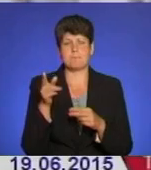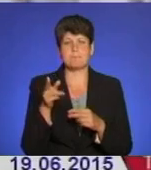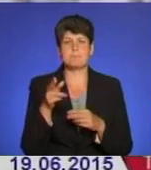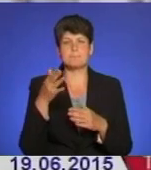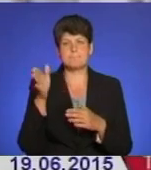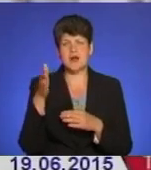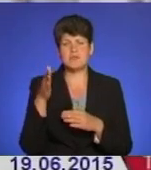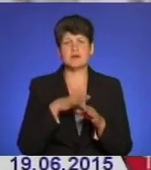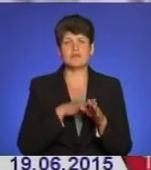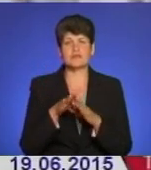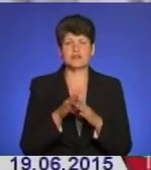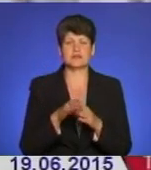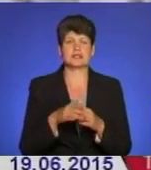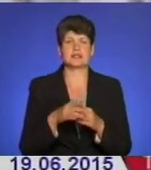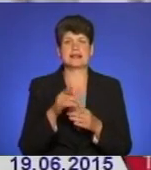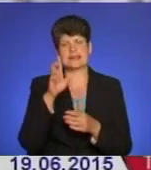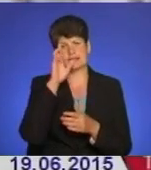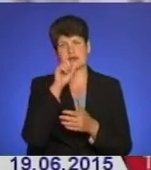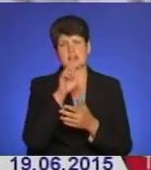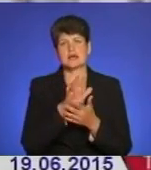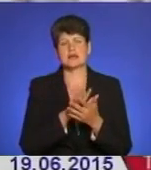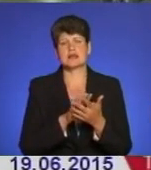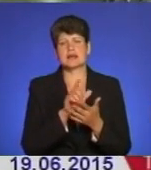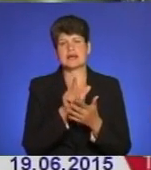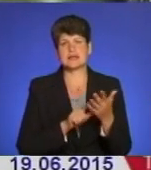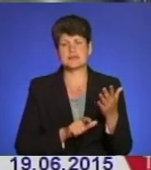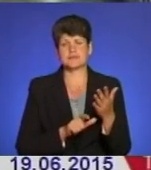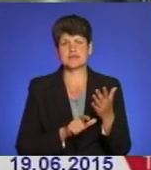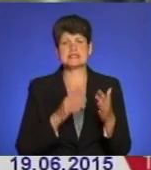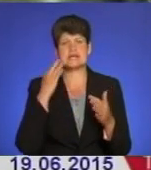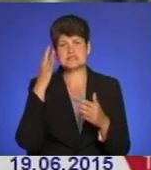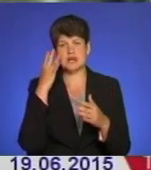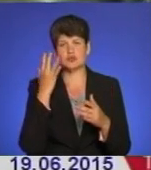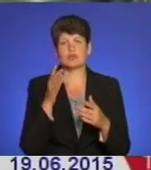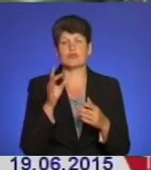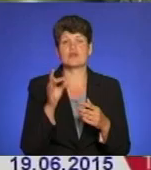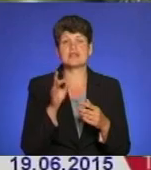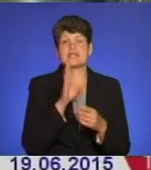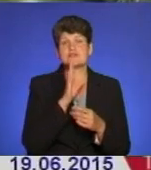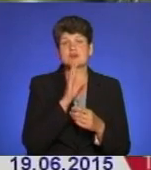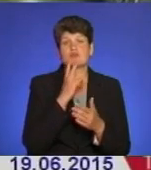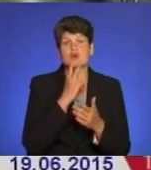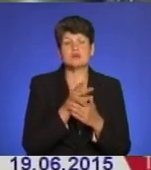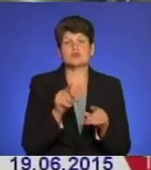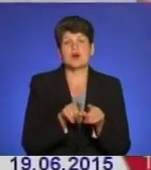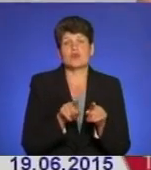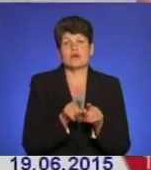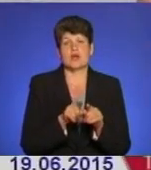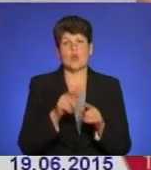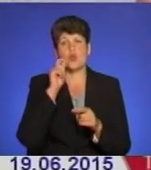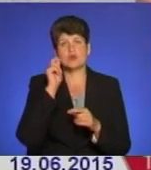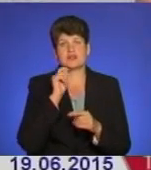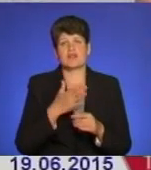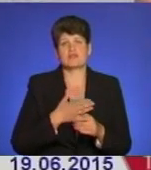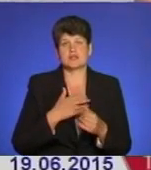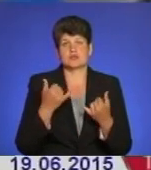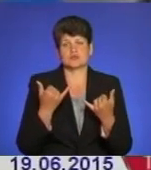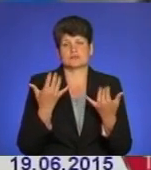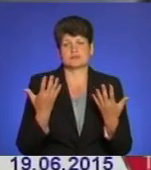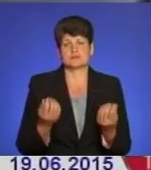національний гімн на фоні трагічних подій Євромайдану. За задумом творців ролика, Галинка символізує Україну у наших сьогоднішніх